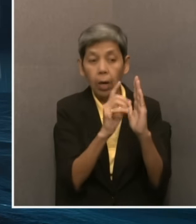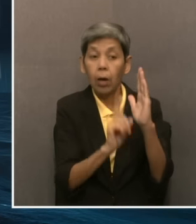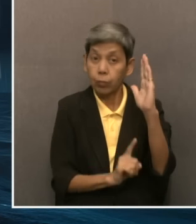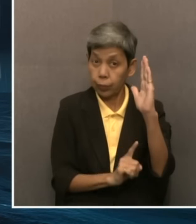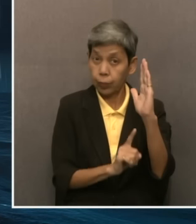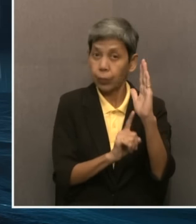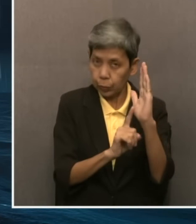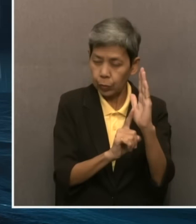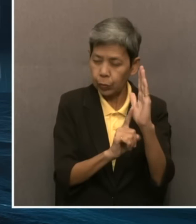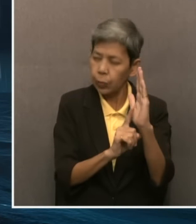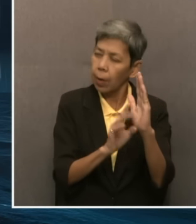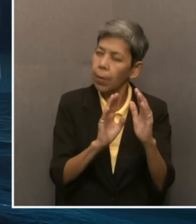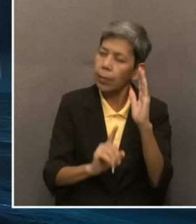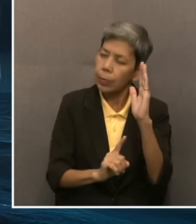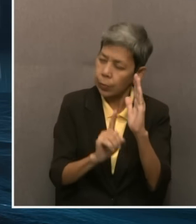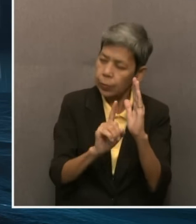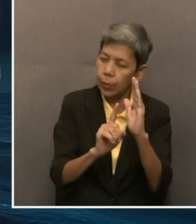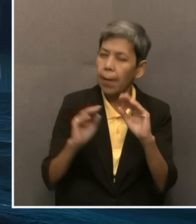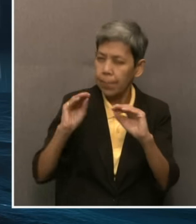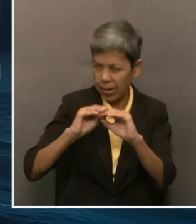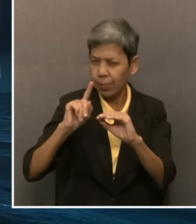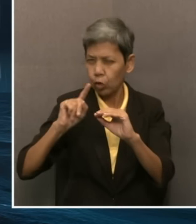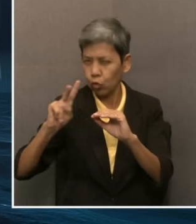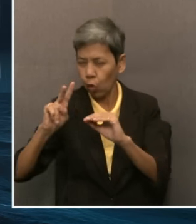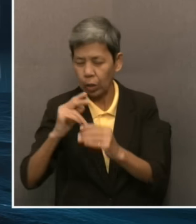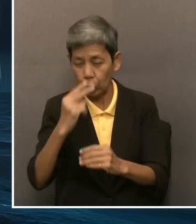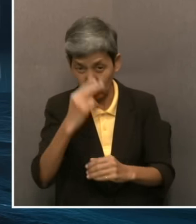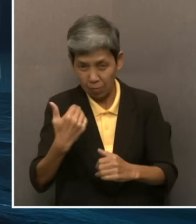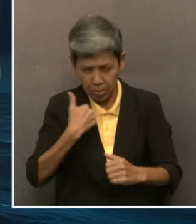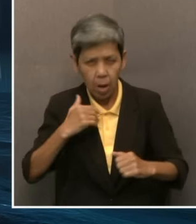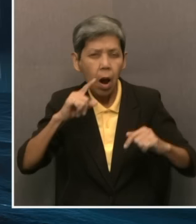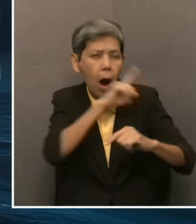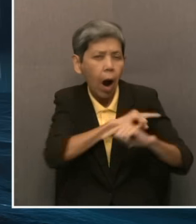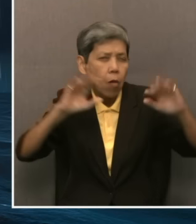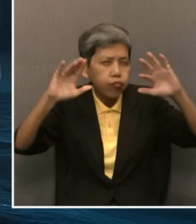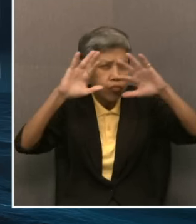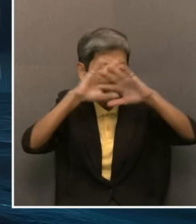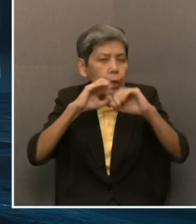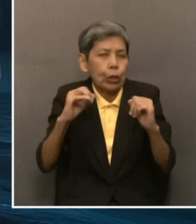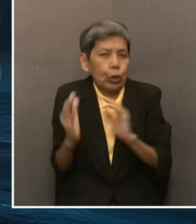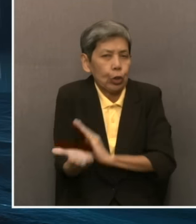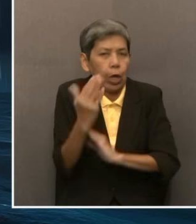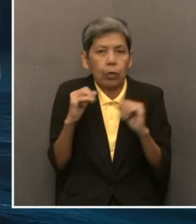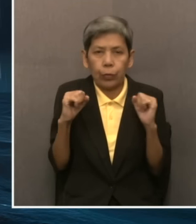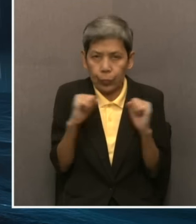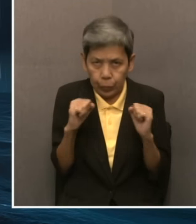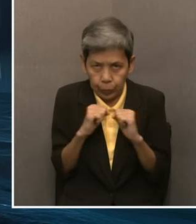ขึ้น 1-2 องศาเซลเซียสแต่ก็ยังคงมีหมอกแล้วก็มีอากาศเย็นในตอนเช้าครับ